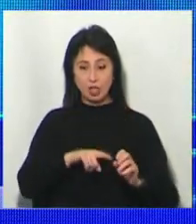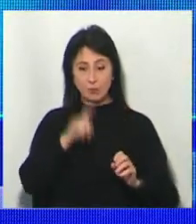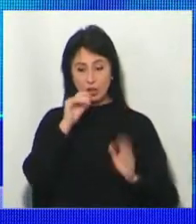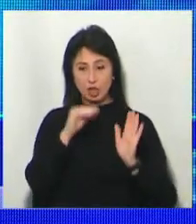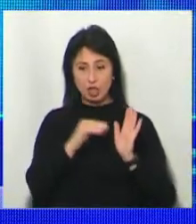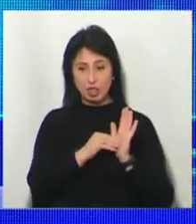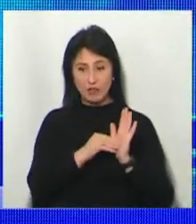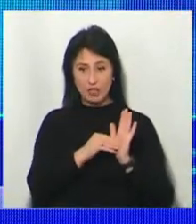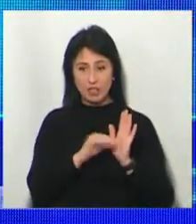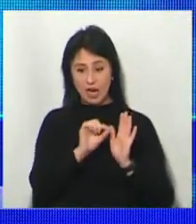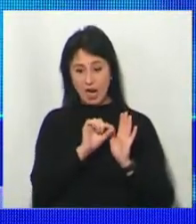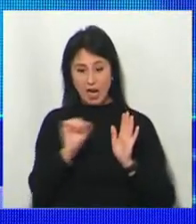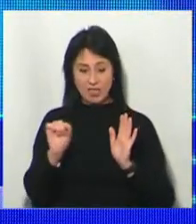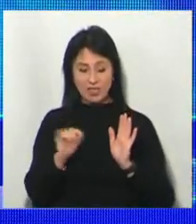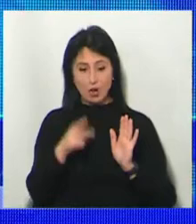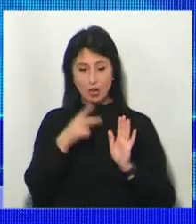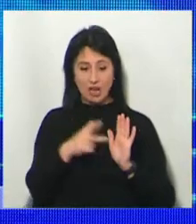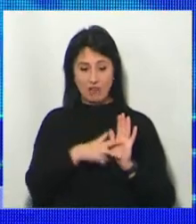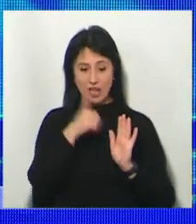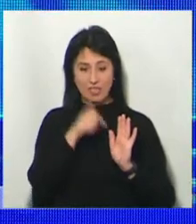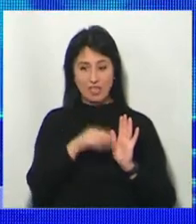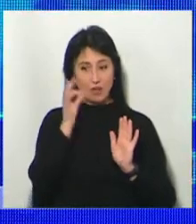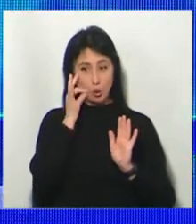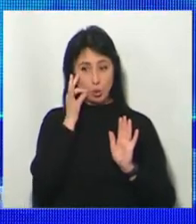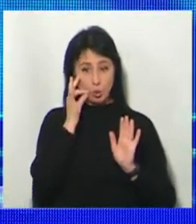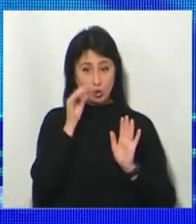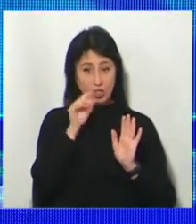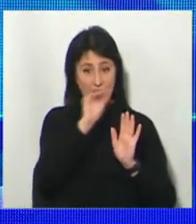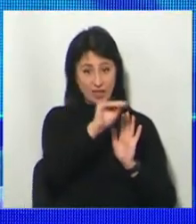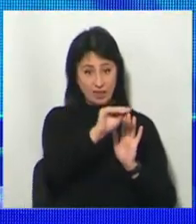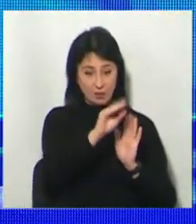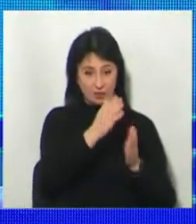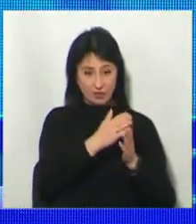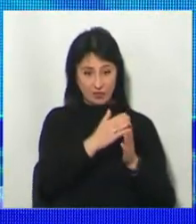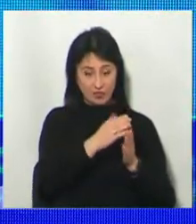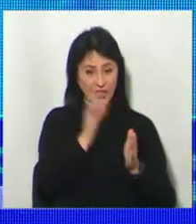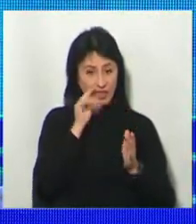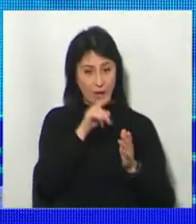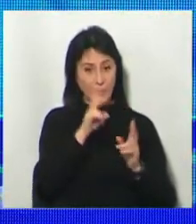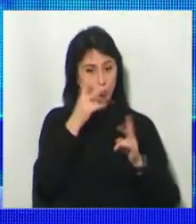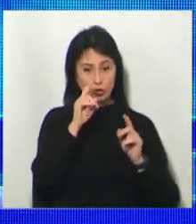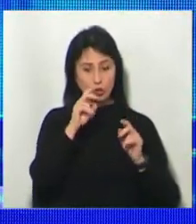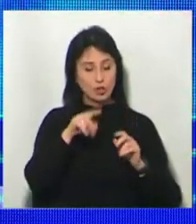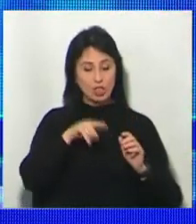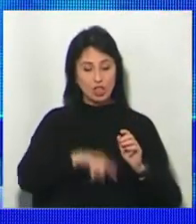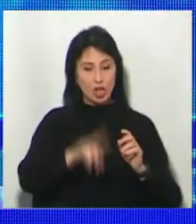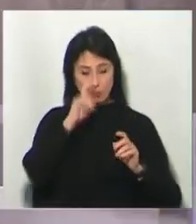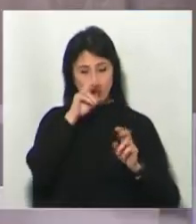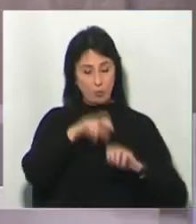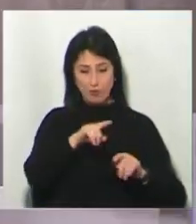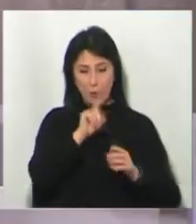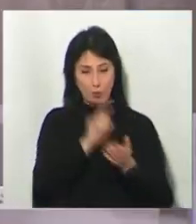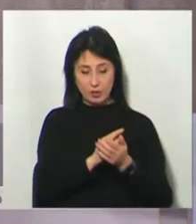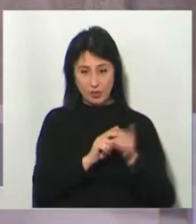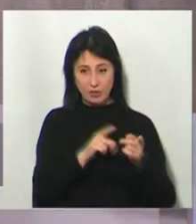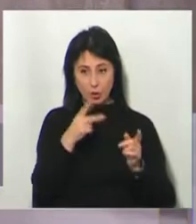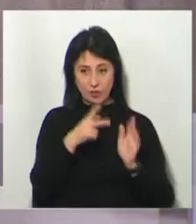șardua, anu hazi gausa, orieta srvați lidan, diabetis rut in ucole și șeit anilia, diabetis profilacticis